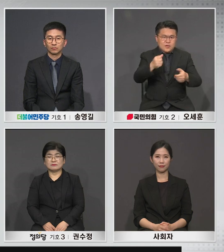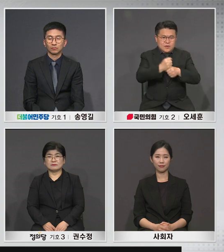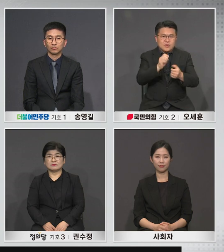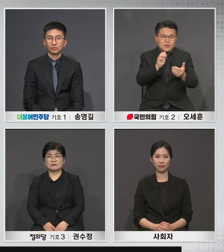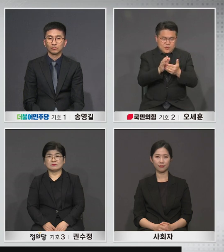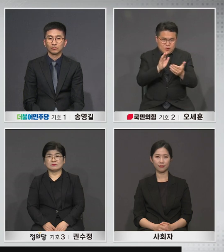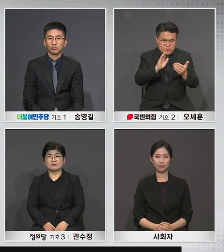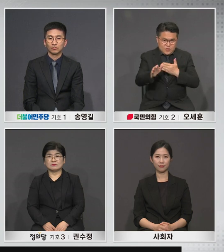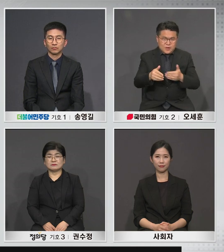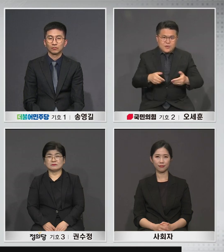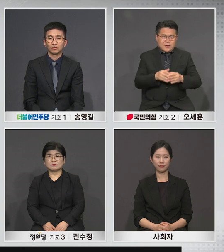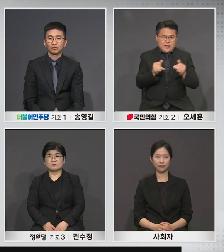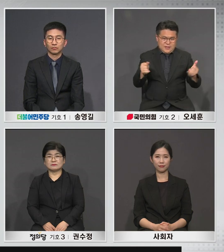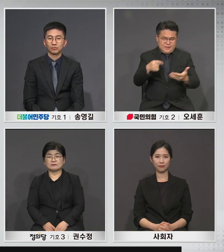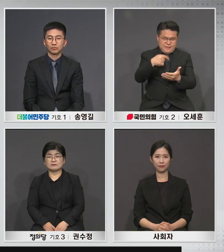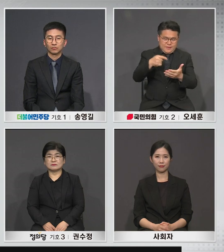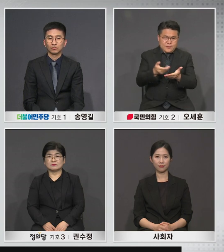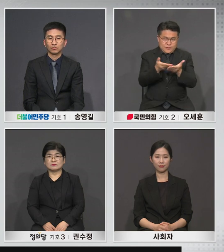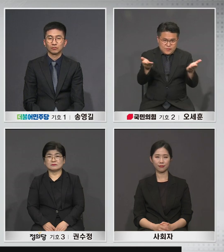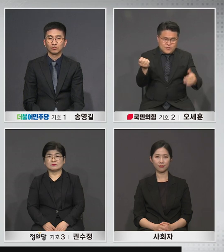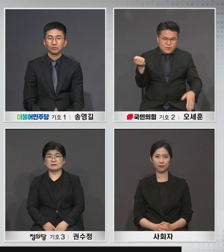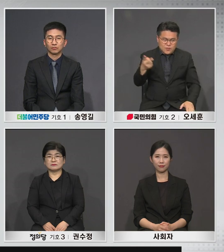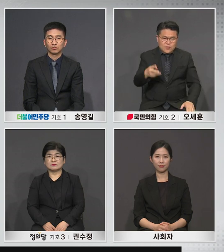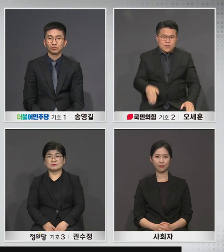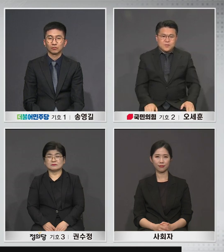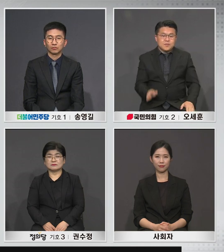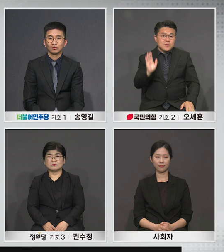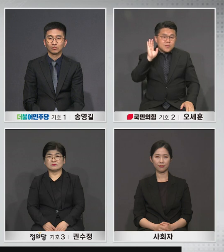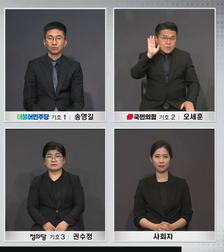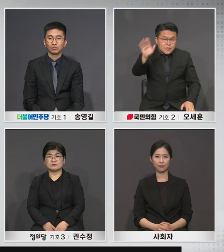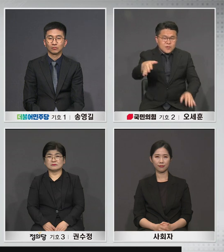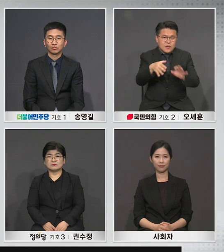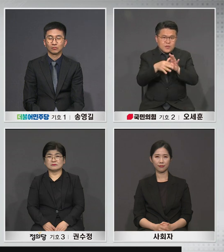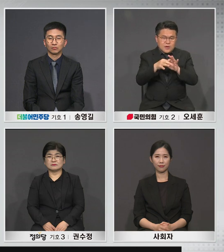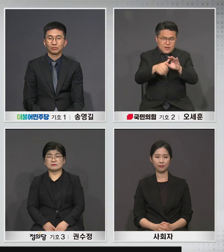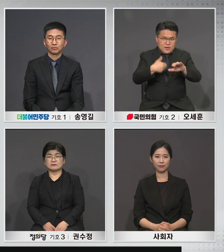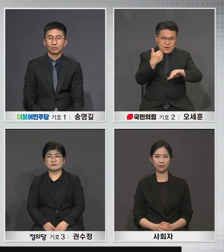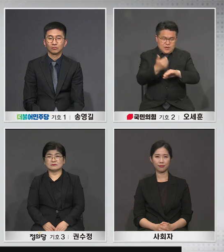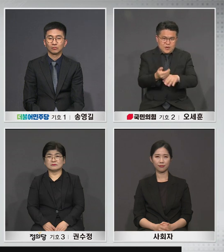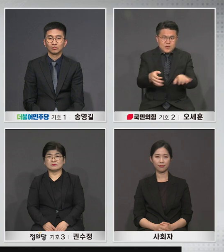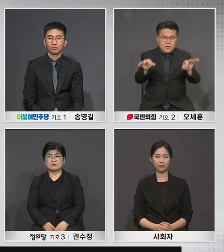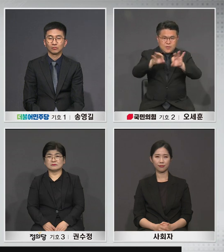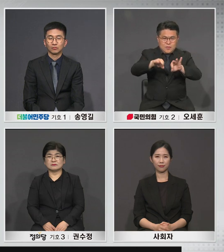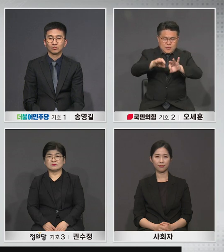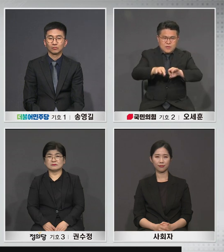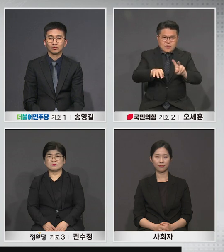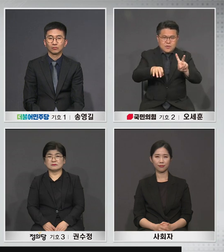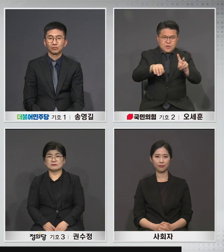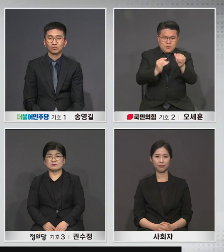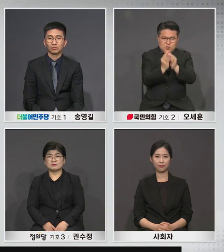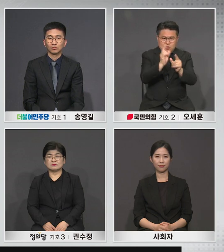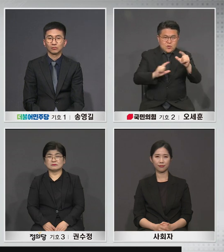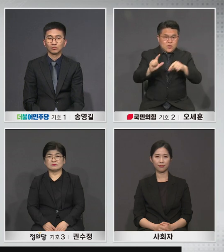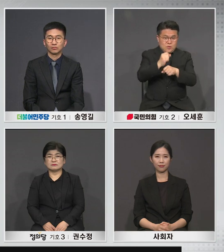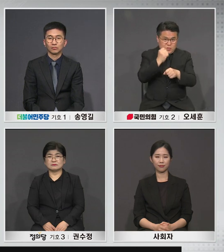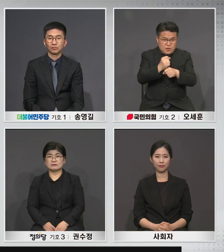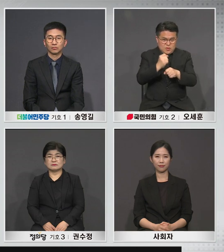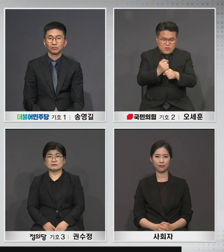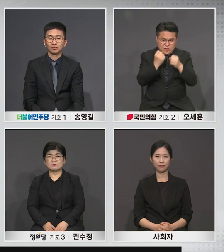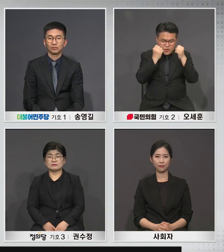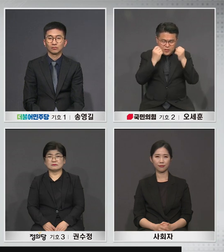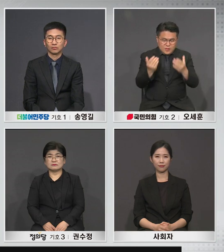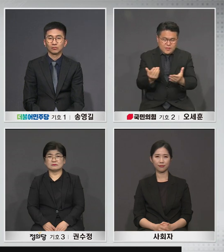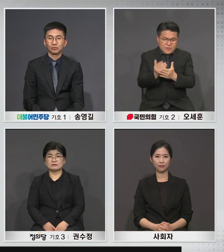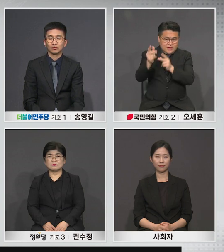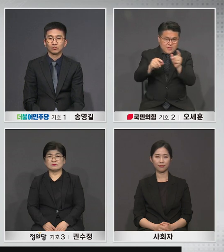여기에 더해서 미래 혁신 성장 펀드를 2조 추가로 조성을 해서 이런 신성장 산업들의